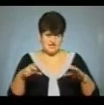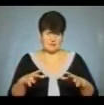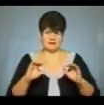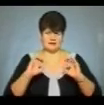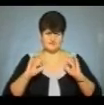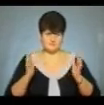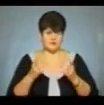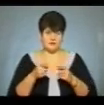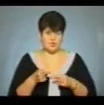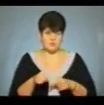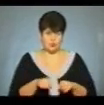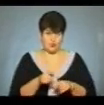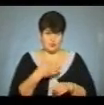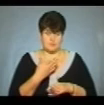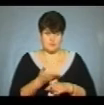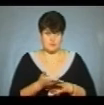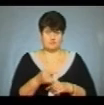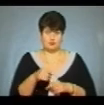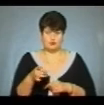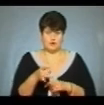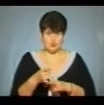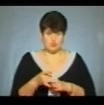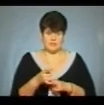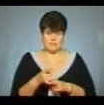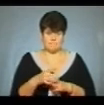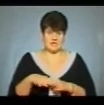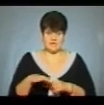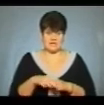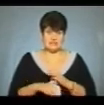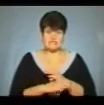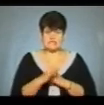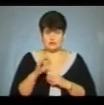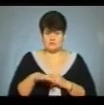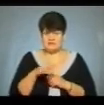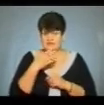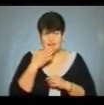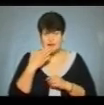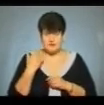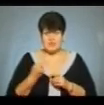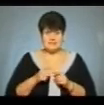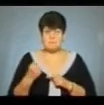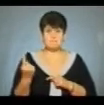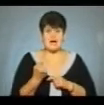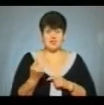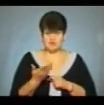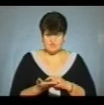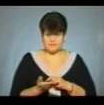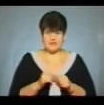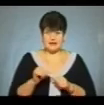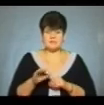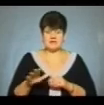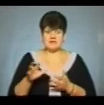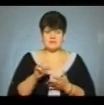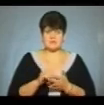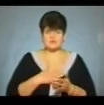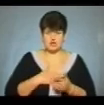ж того майданчика немає. В цьому районі майданчиків фактично на східному масиві таких немає, тому що це буде перший майданчик. Крім дітей, які займаються в